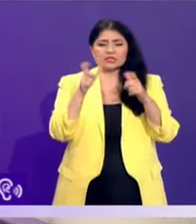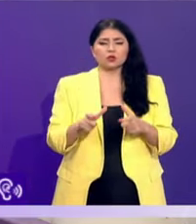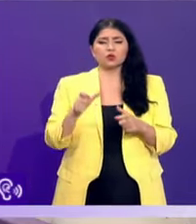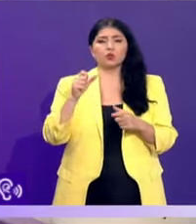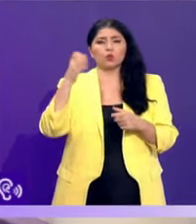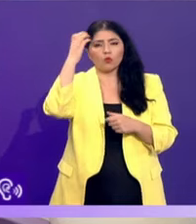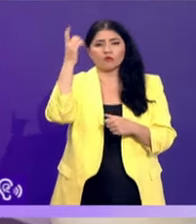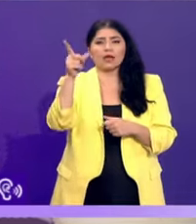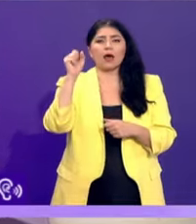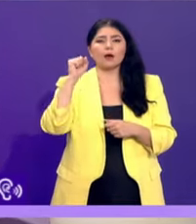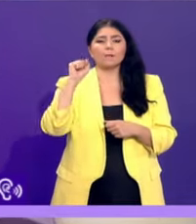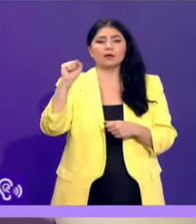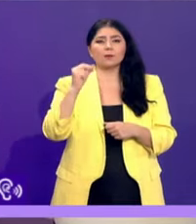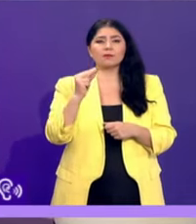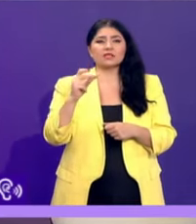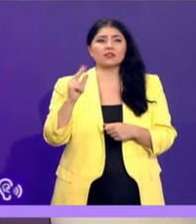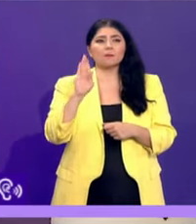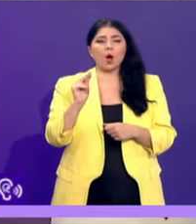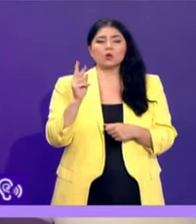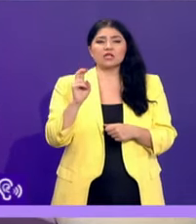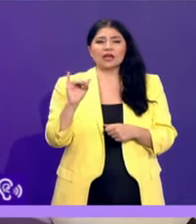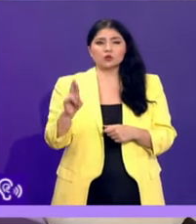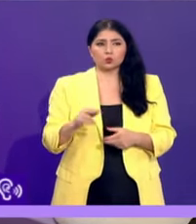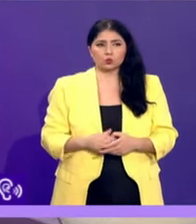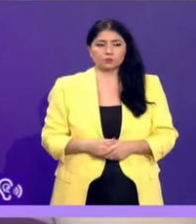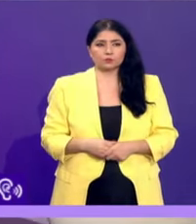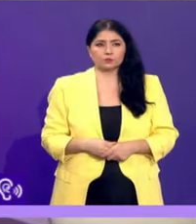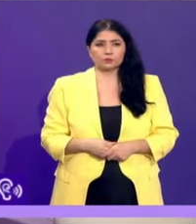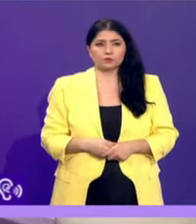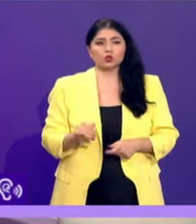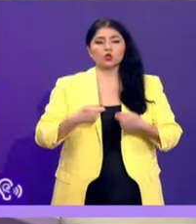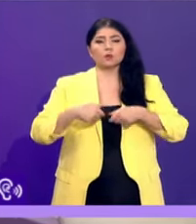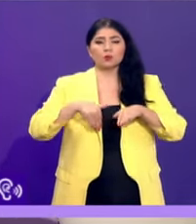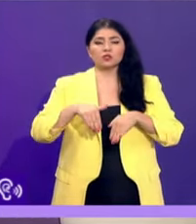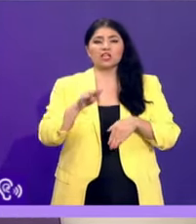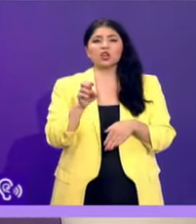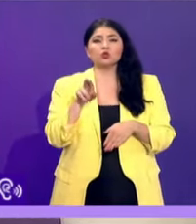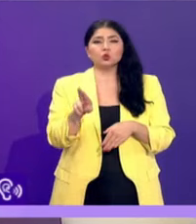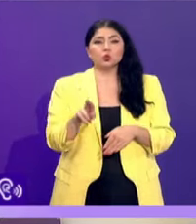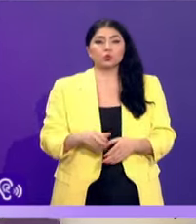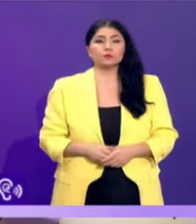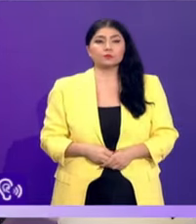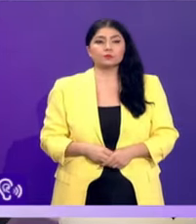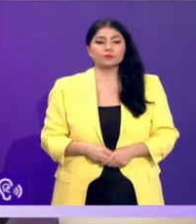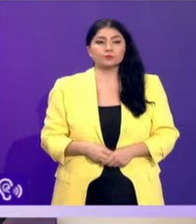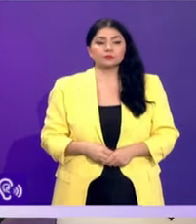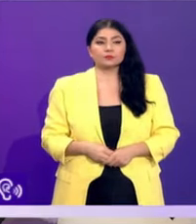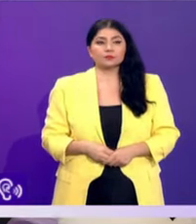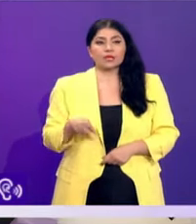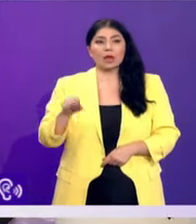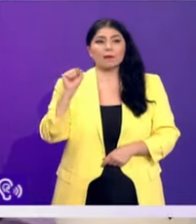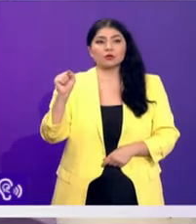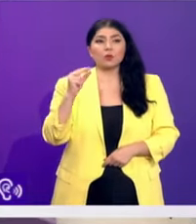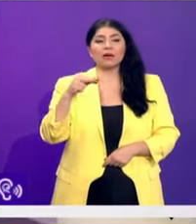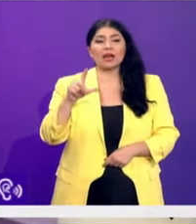Paul Stănescu, Neacșu, secretarul general al guvernului, domnul ministru Căciu, din partea Partidului